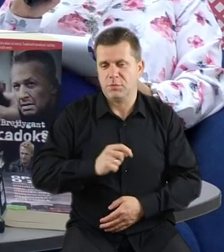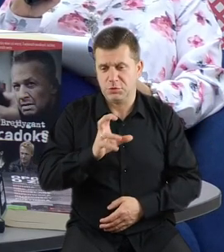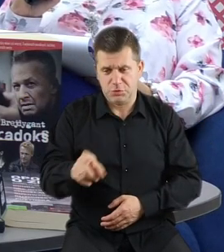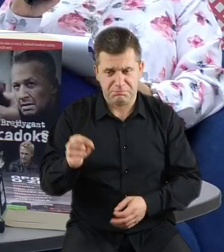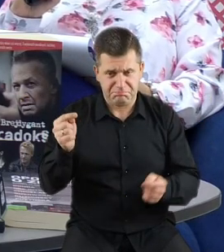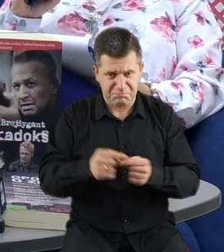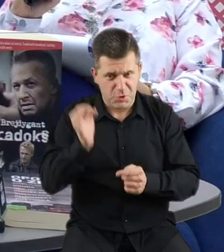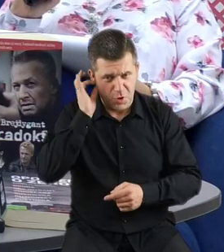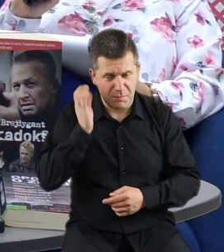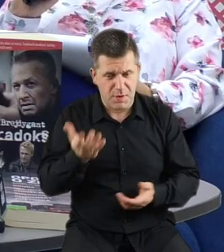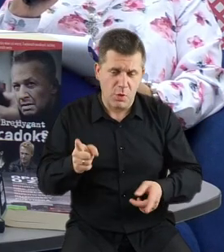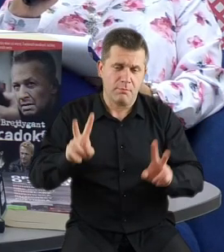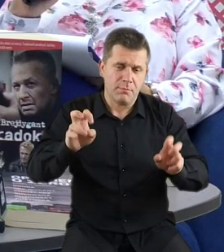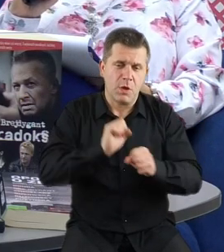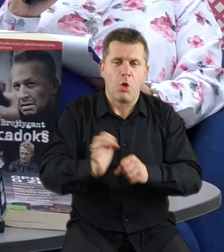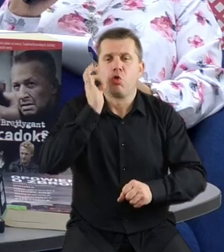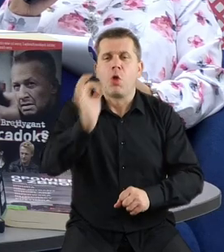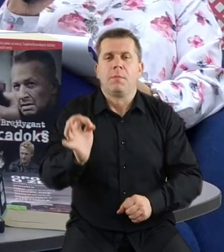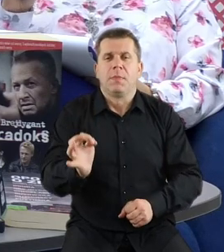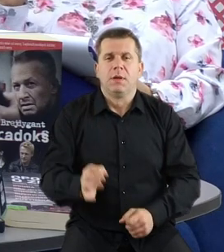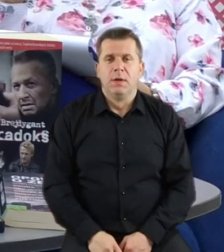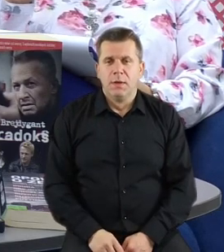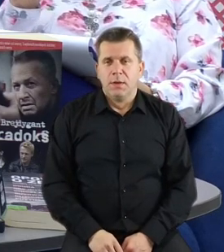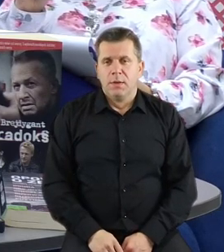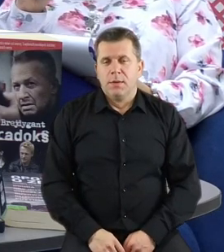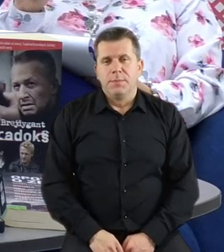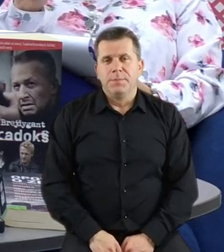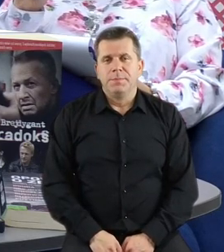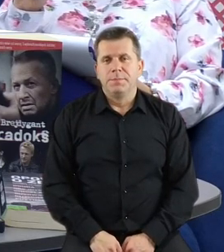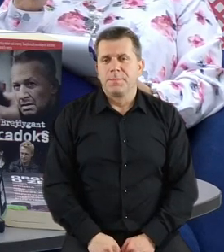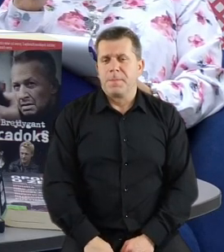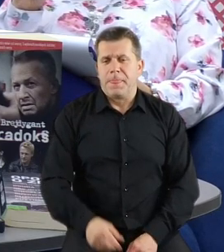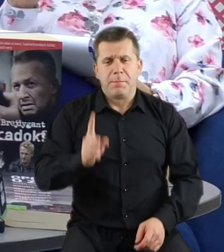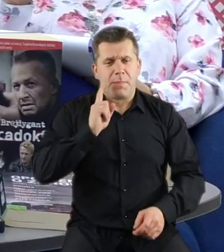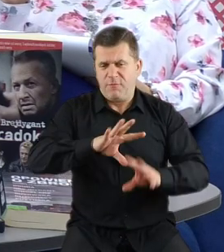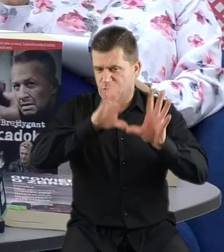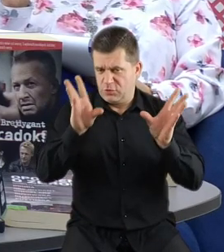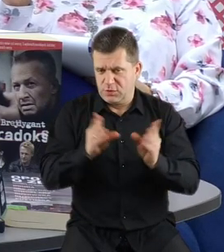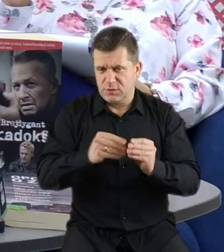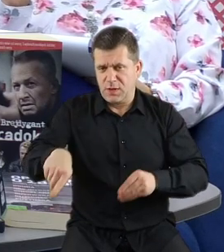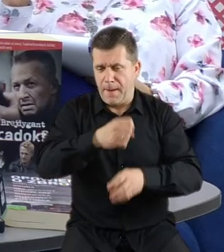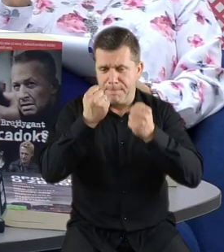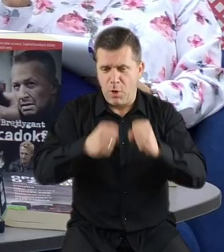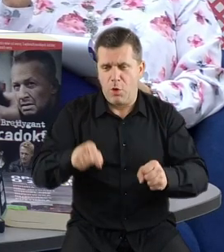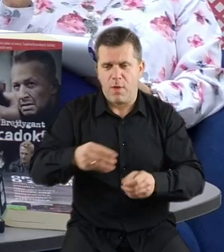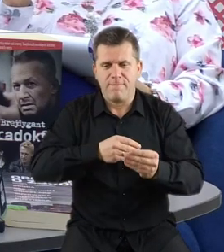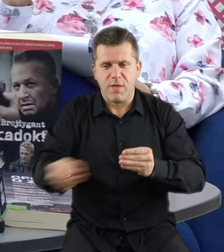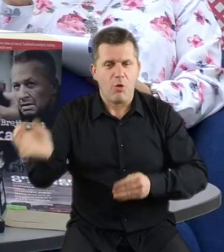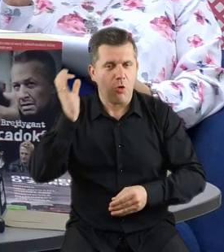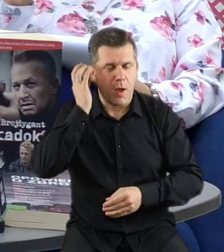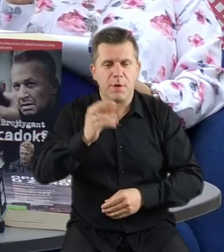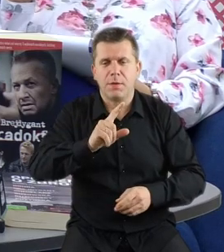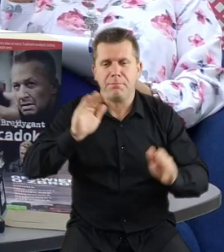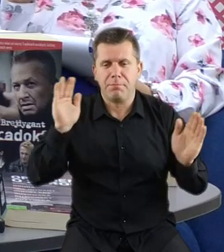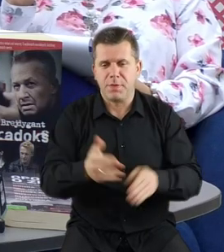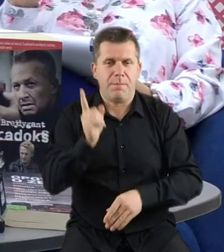ale nie wiem, czy to jest kobiecy pierwiastek, to jest po prostu dobry pierwiastek. No piję do tego, że prawie wszystkie pana bohaterki to kobiety, a nie mężczyźni.